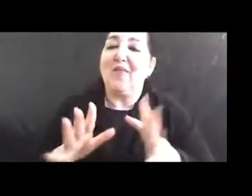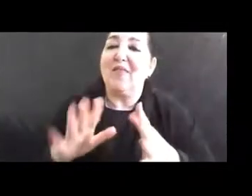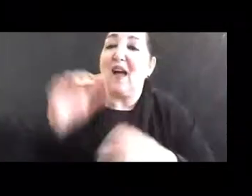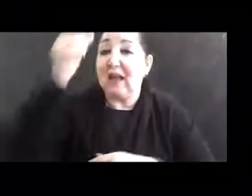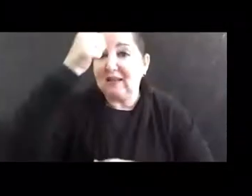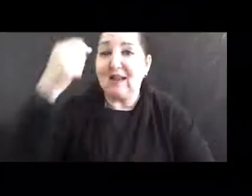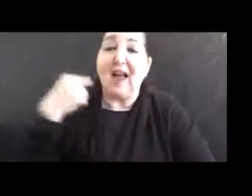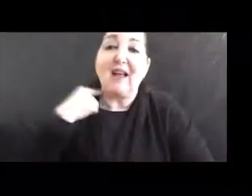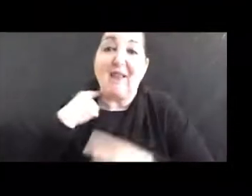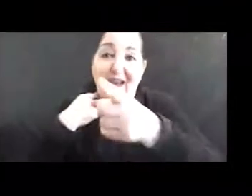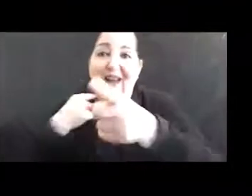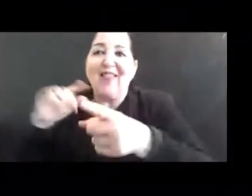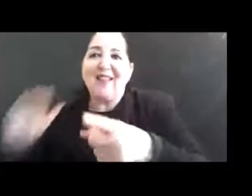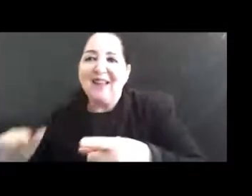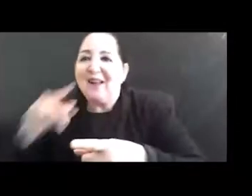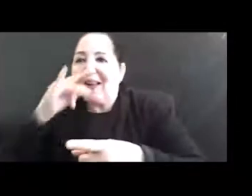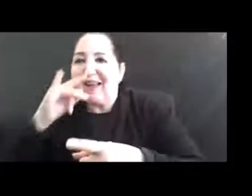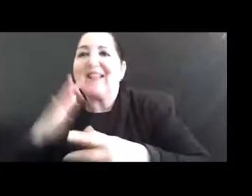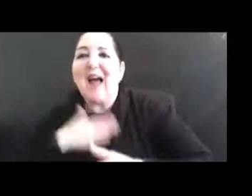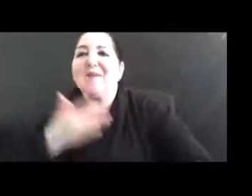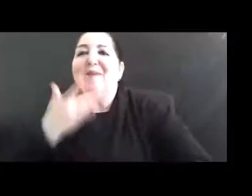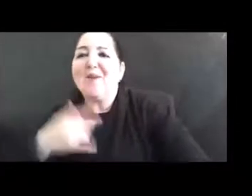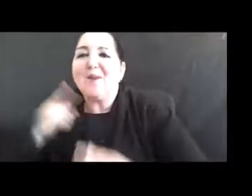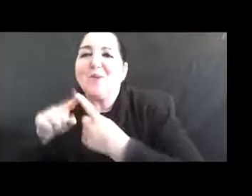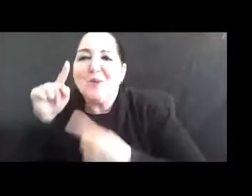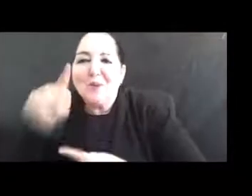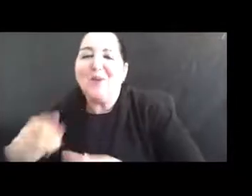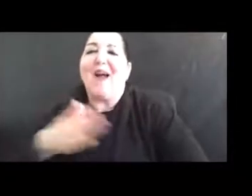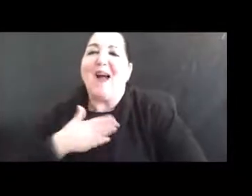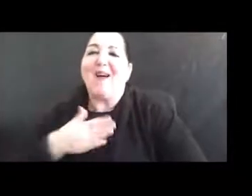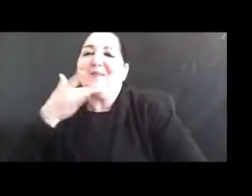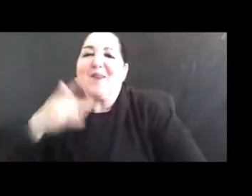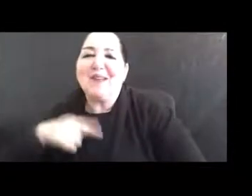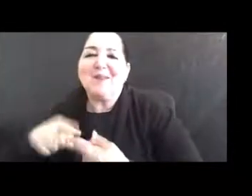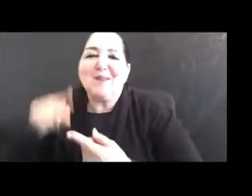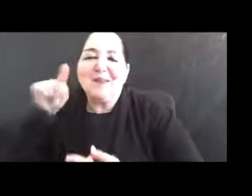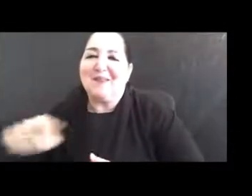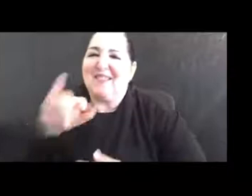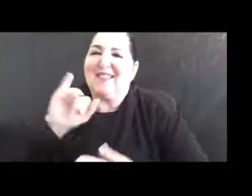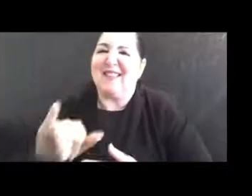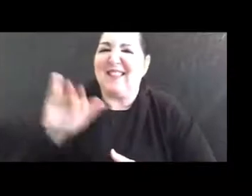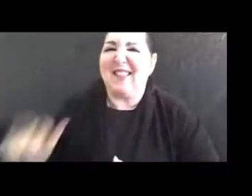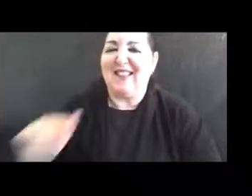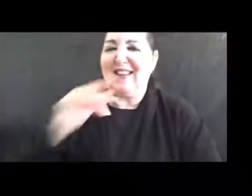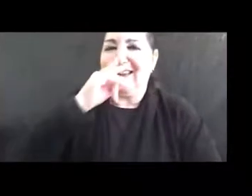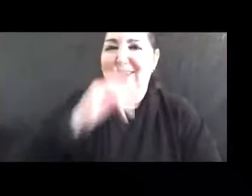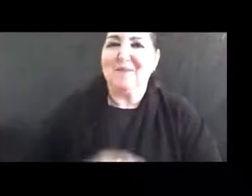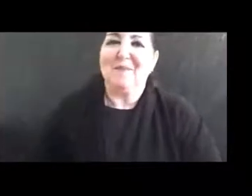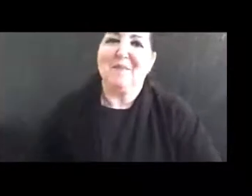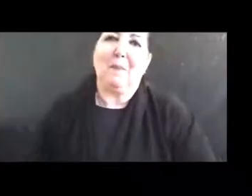Dengan gaya congkak India. Jadi itu yang humor itu yang